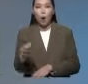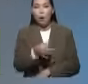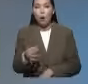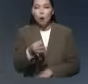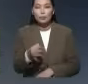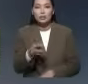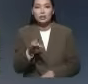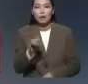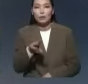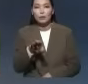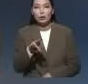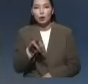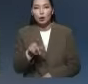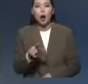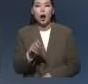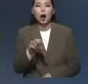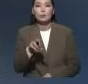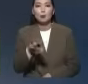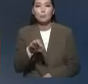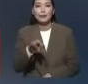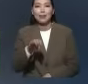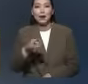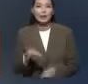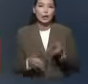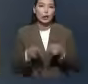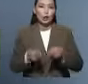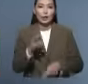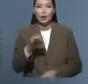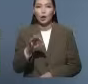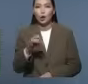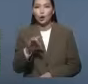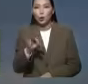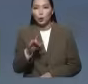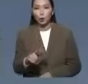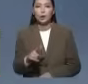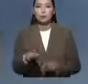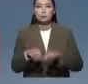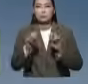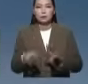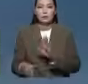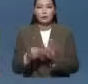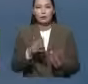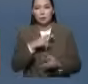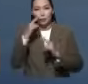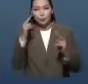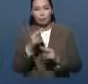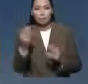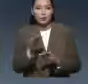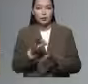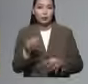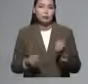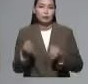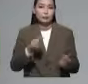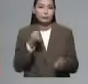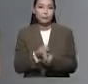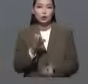облыстан травматолог, абдоминальды хирург, нейрохирург сынды мамандар шақыртылған. Куәгерлердің дерегінше жол апатына ұшырағандар